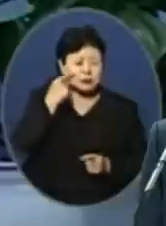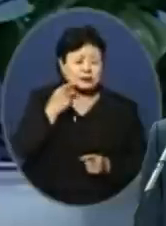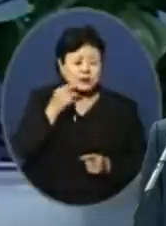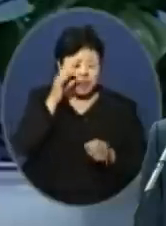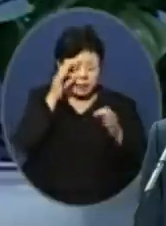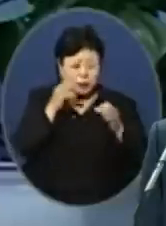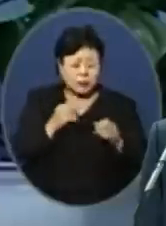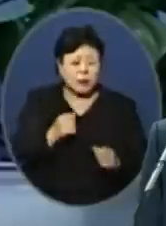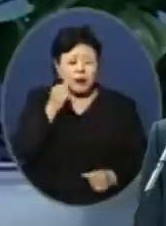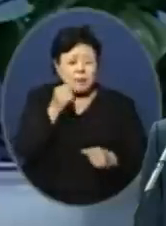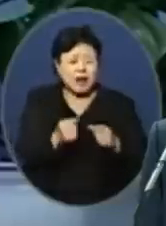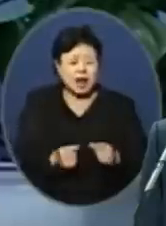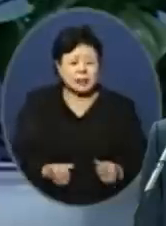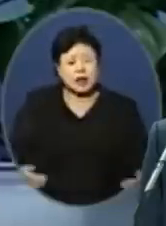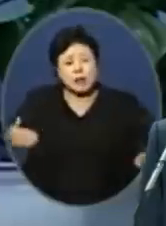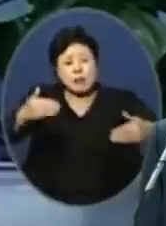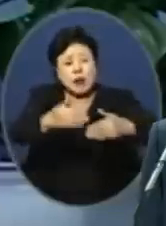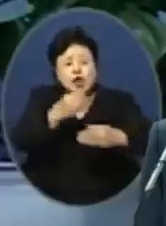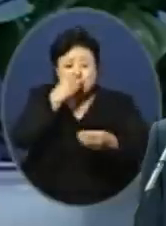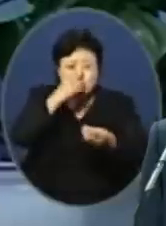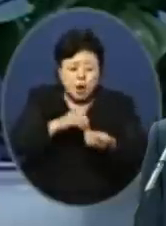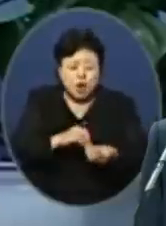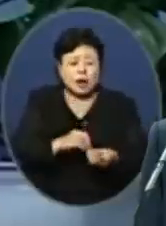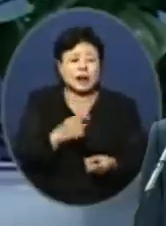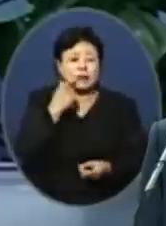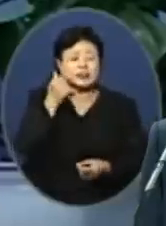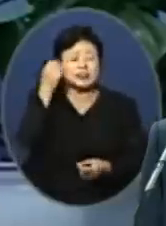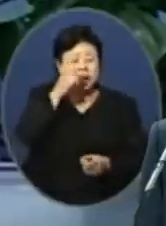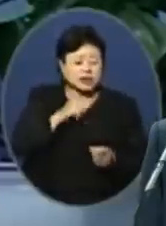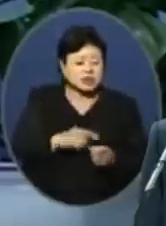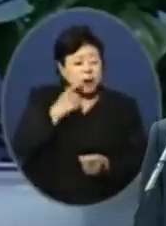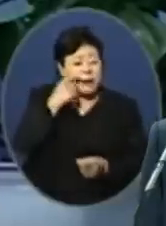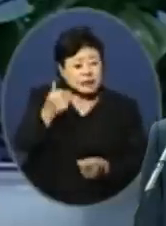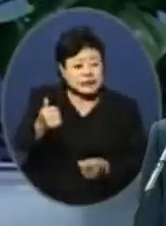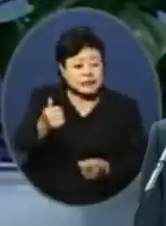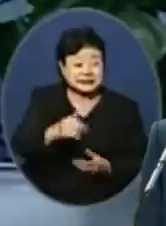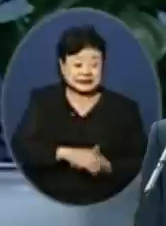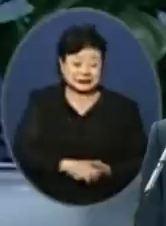달려가 목을 안고 입을 맞추니 영적인 아버지가